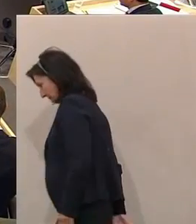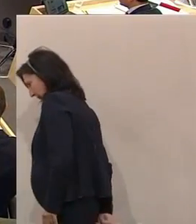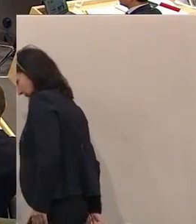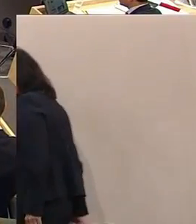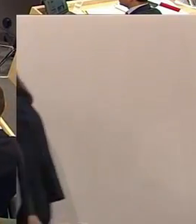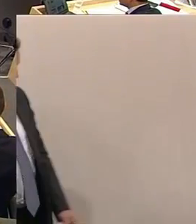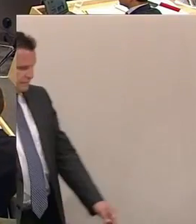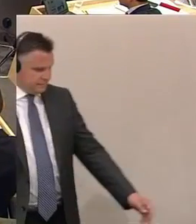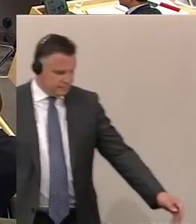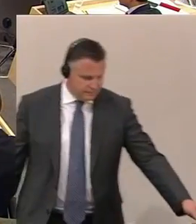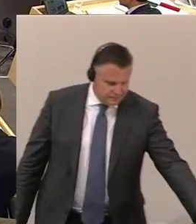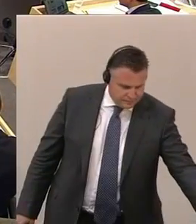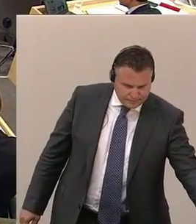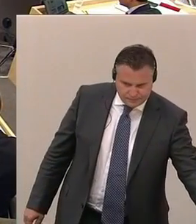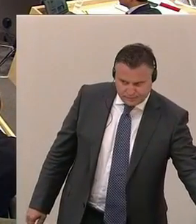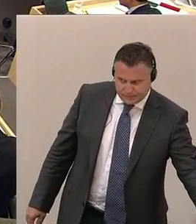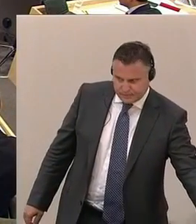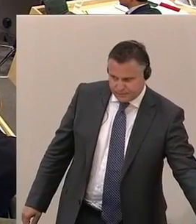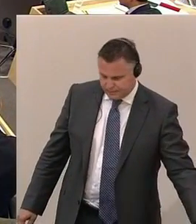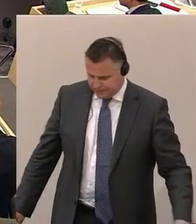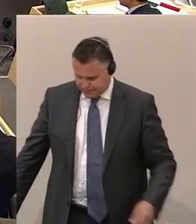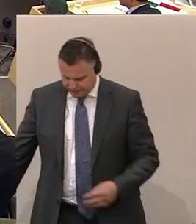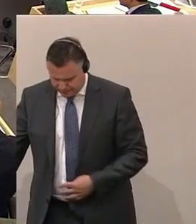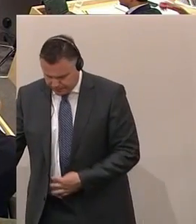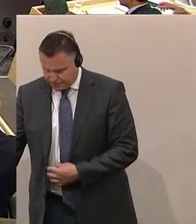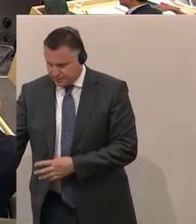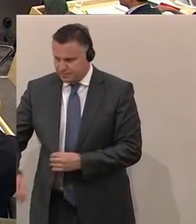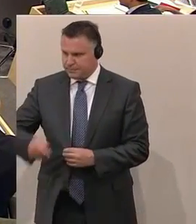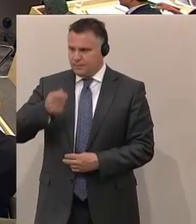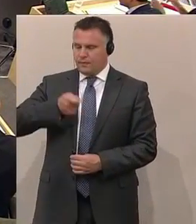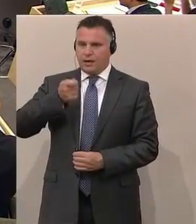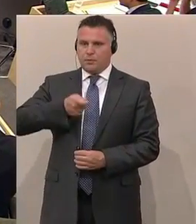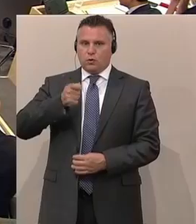Zu Wort gemeldet ist der Abgeordnete Lettenbichler.